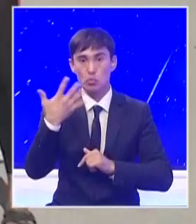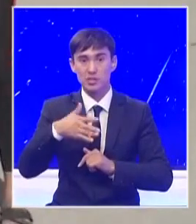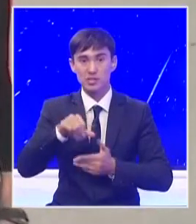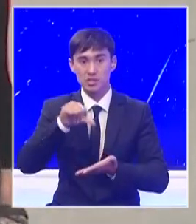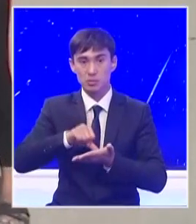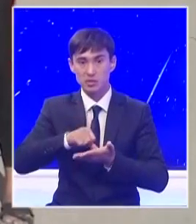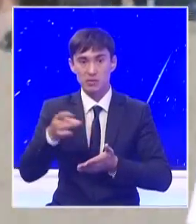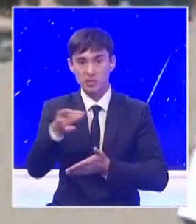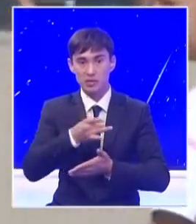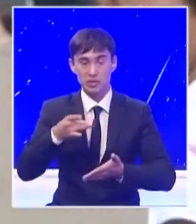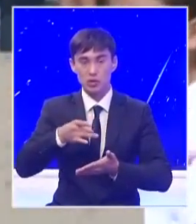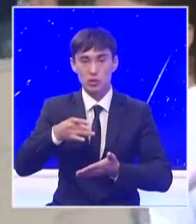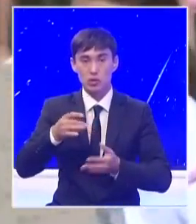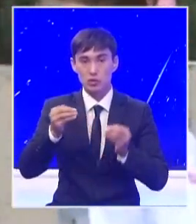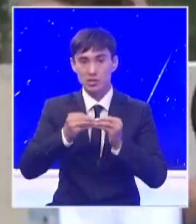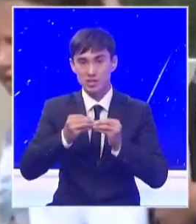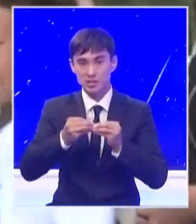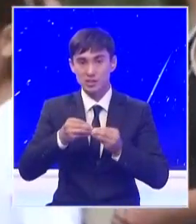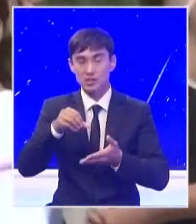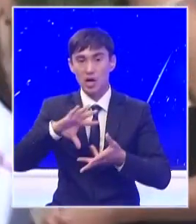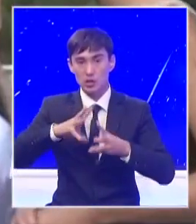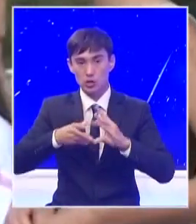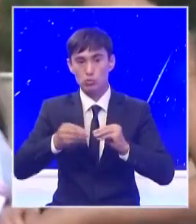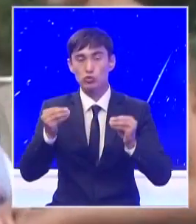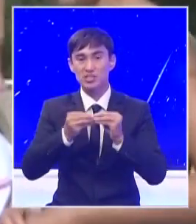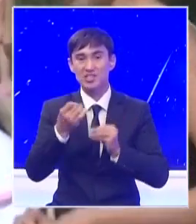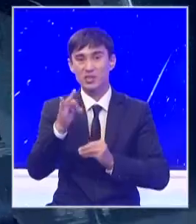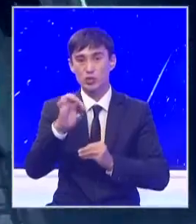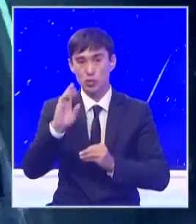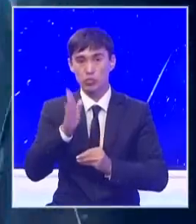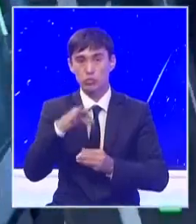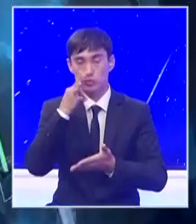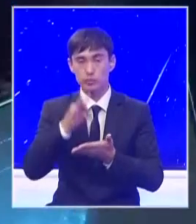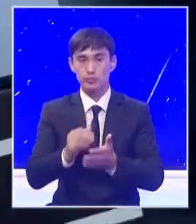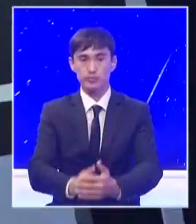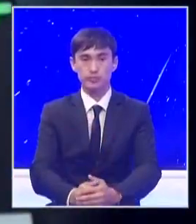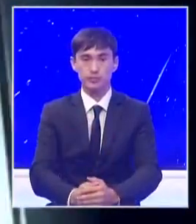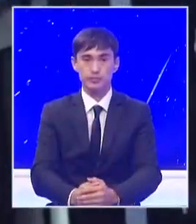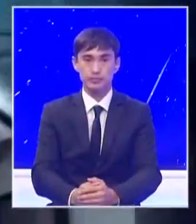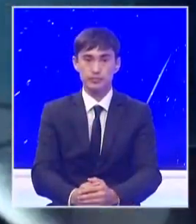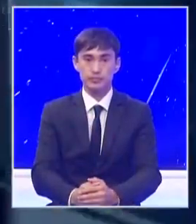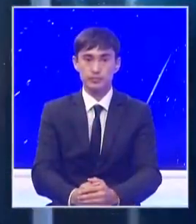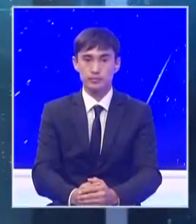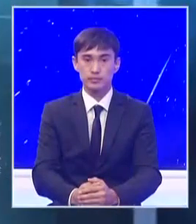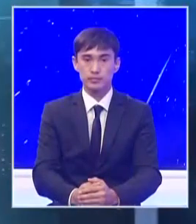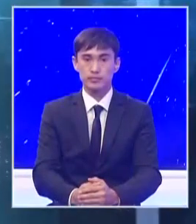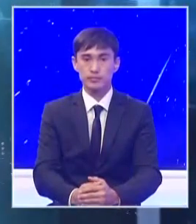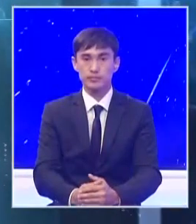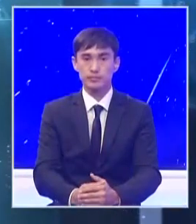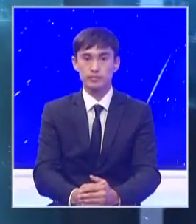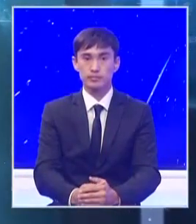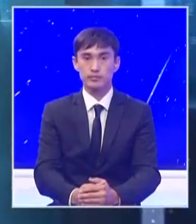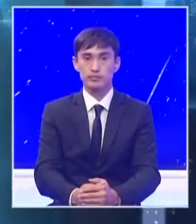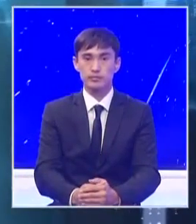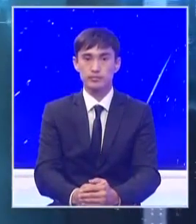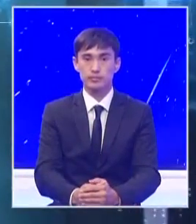10 регионов Казахстана. Окончательные итоги будут подведены 10 июля. Лилия Штогрина, Бекжан Кенжебай, телеканал ЖТСУ.